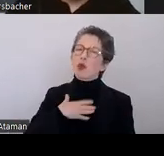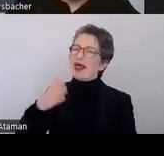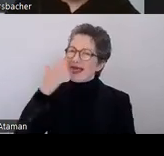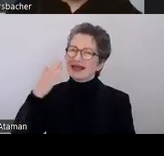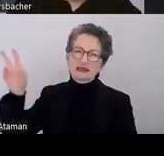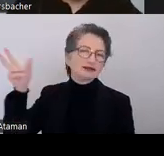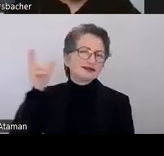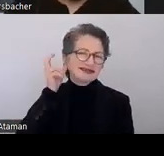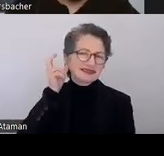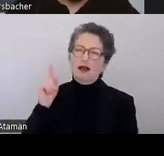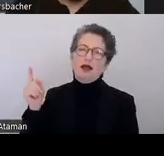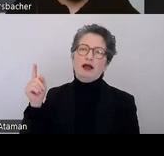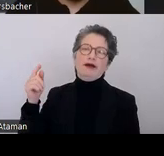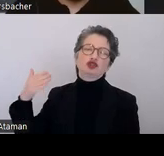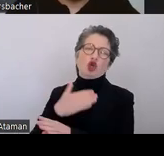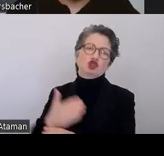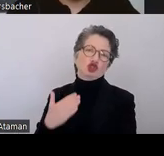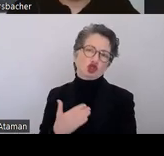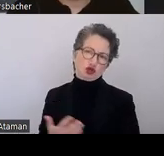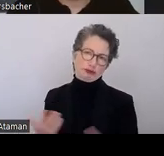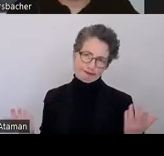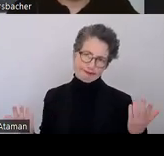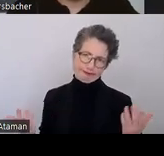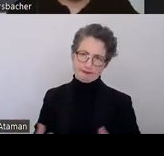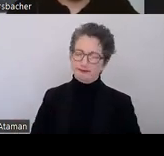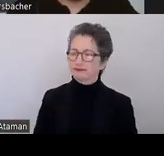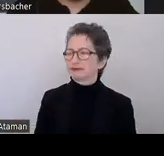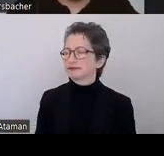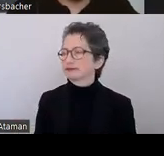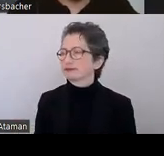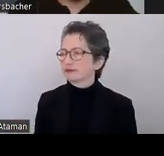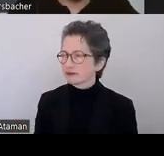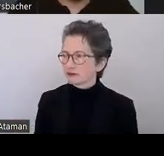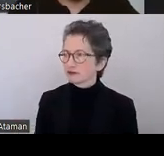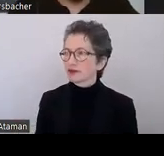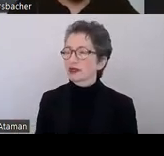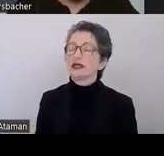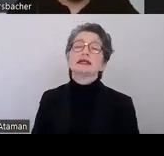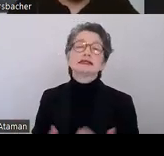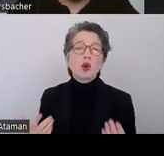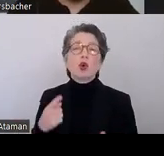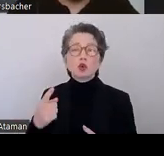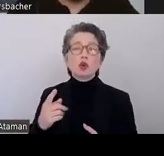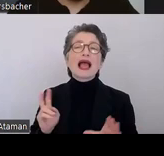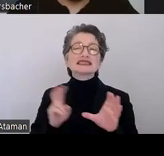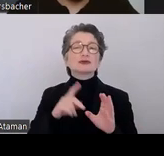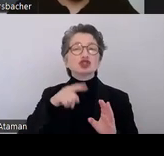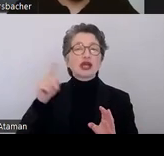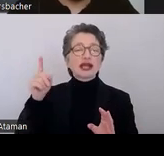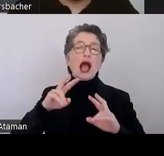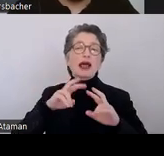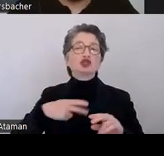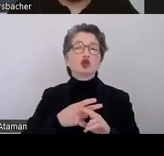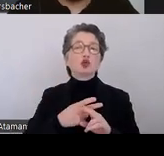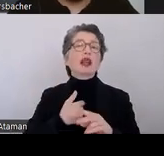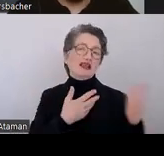So, der letzte Punkt, also wir hatten jetzt eben dieses den Site Improve Accessibility Check als Analyse-Tool. Wir hatten die Bookmarklet